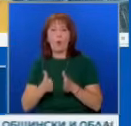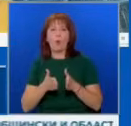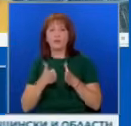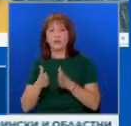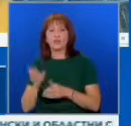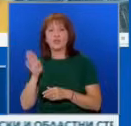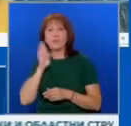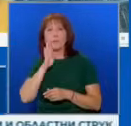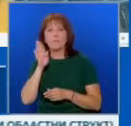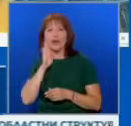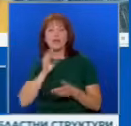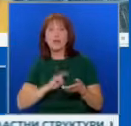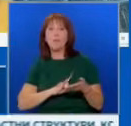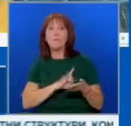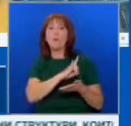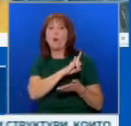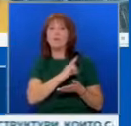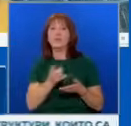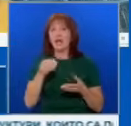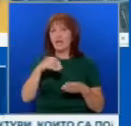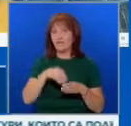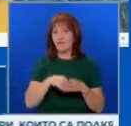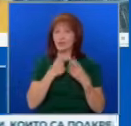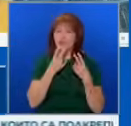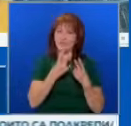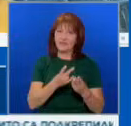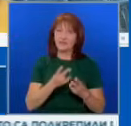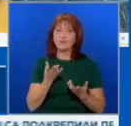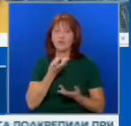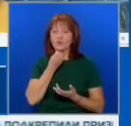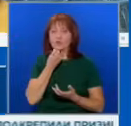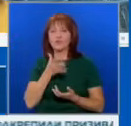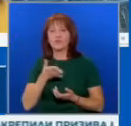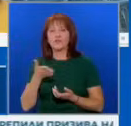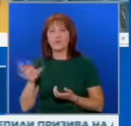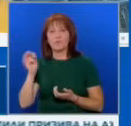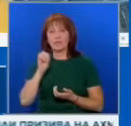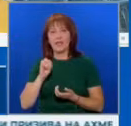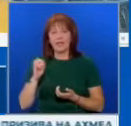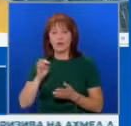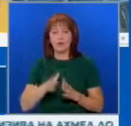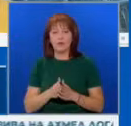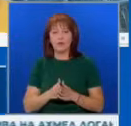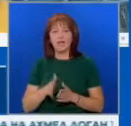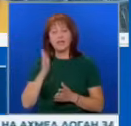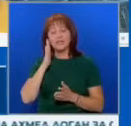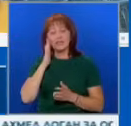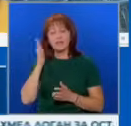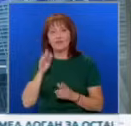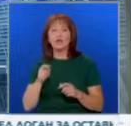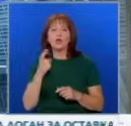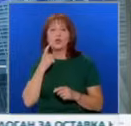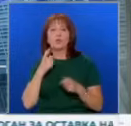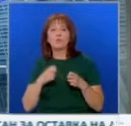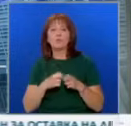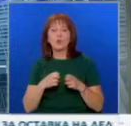в Белгия. Включваме и оттам с обобщение на ситуацията в Западна Европа и целия свят. Деси. Здравейте и от Брюксел.